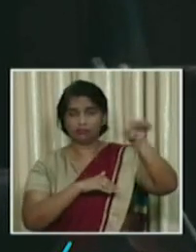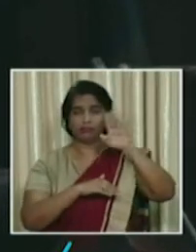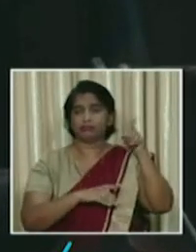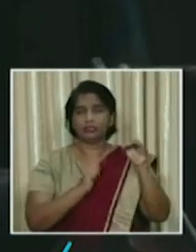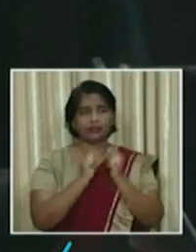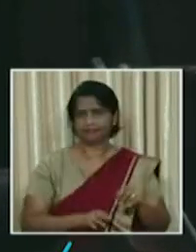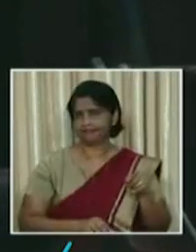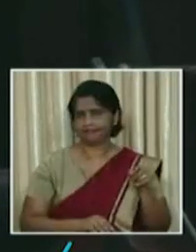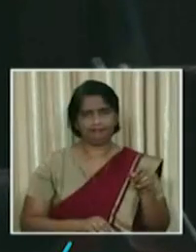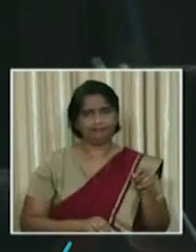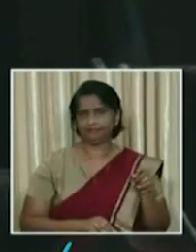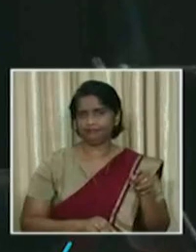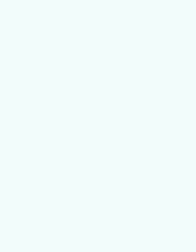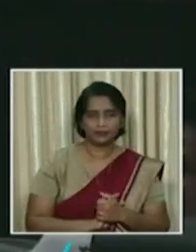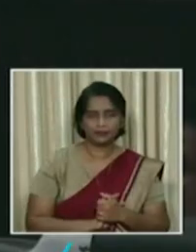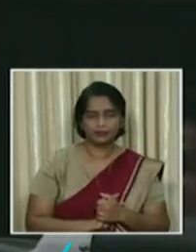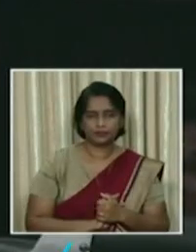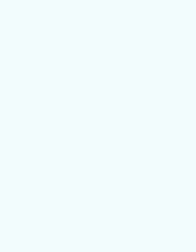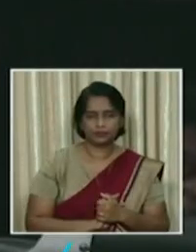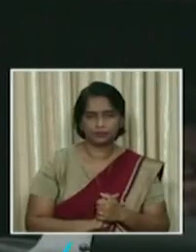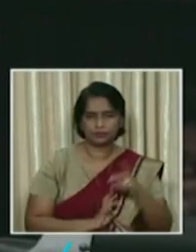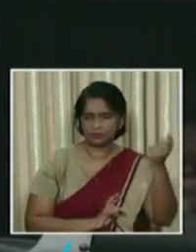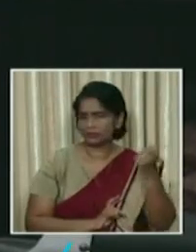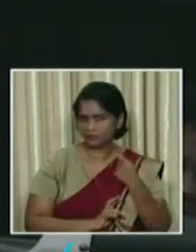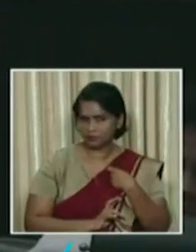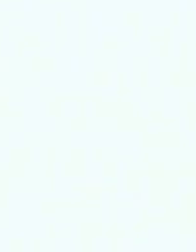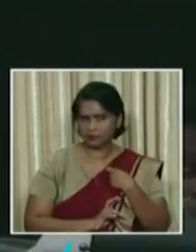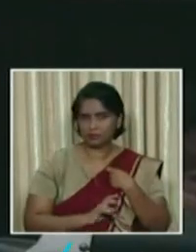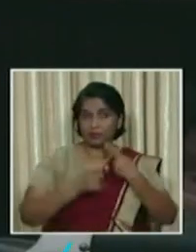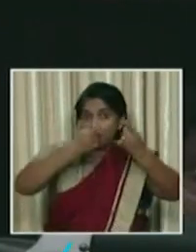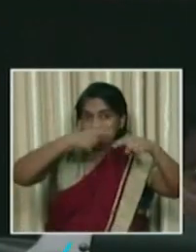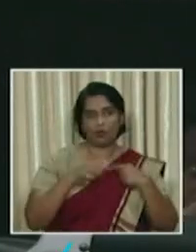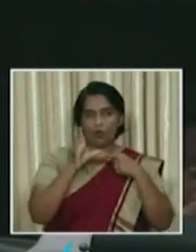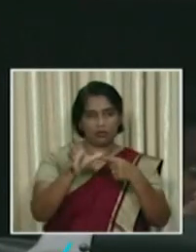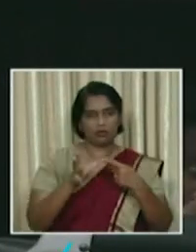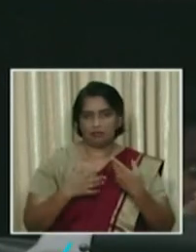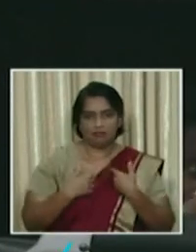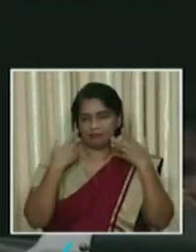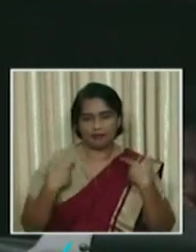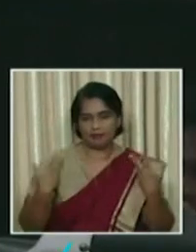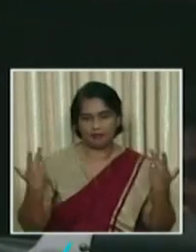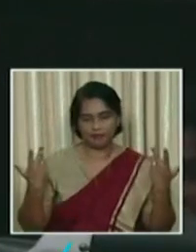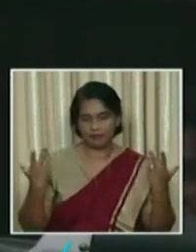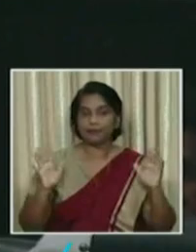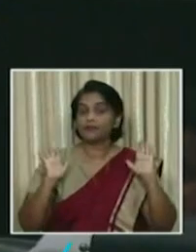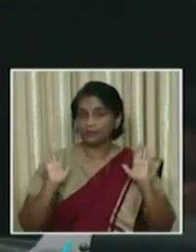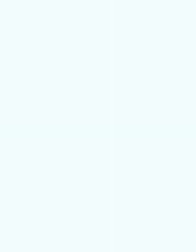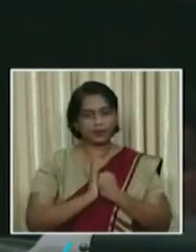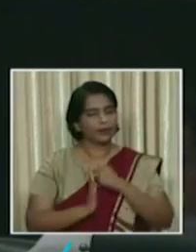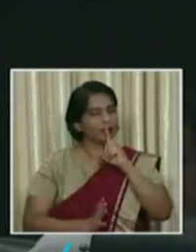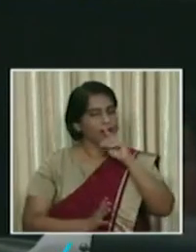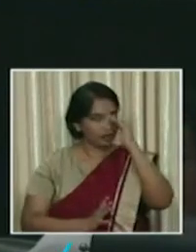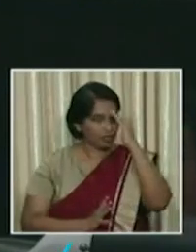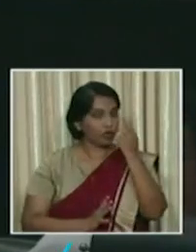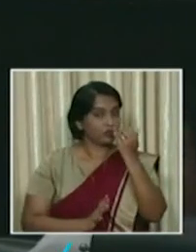කටයුතු කිරීම පිළිබඳව ඔබට පියවර ගන්න බැරිද? තුමා කියන අනික් කාරණා ගැන කියන්න මම උත්තර දෙන්න මම බැඳිලා නැහැ. හැබැයි ගරු කතානායකතුමනි